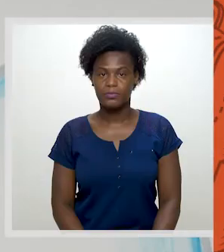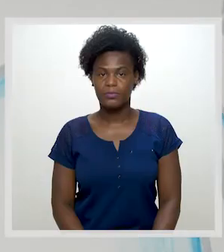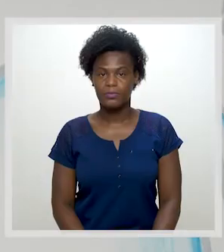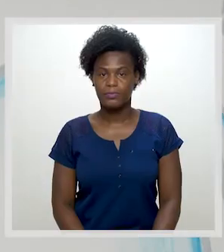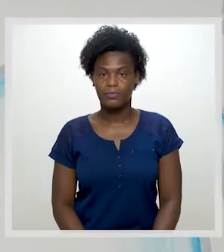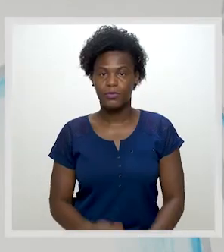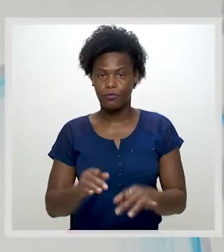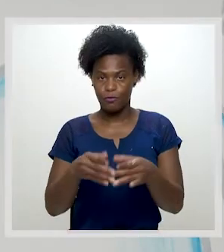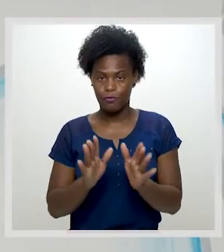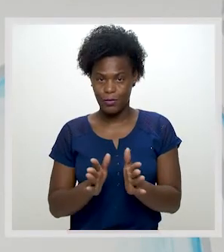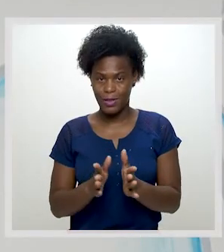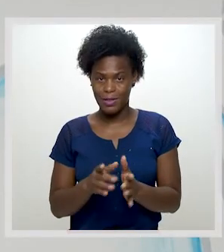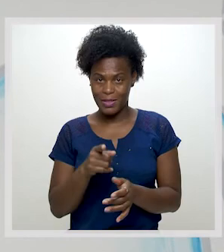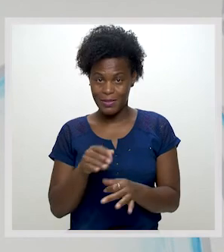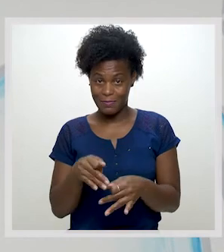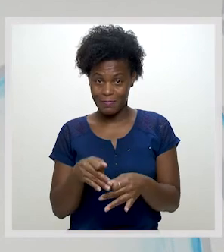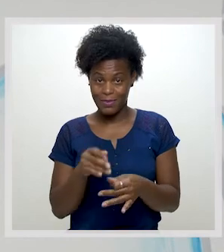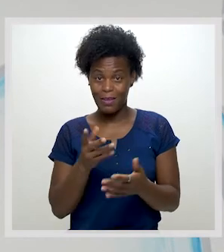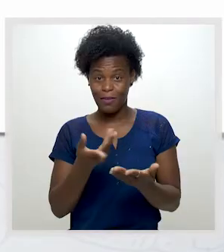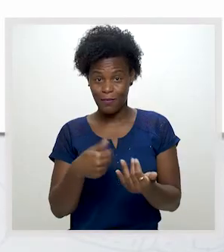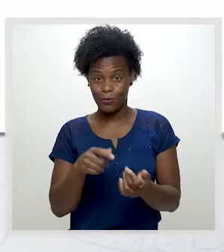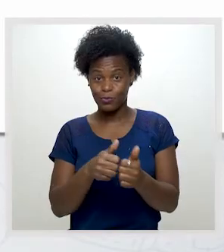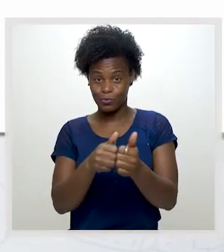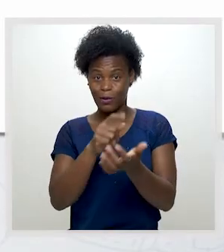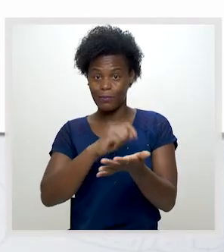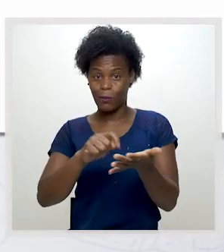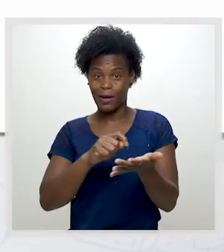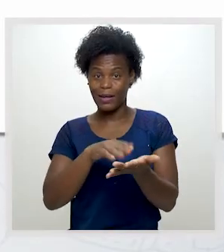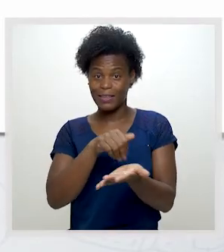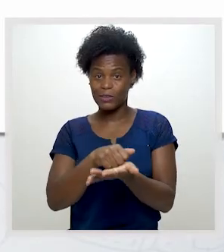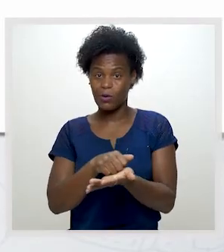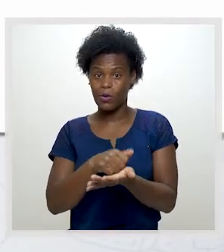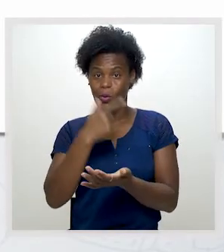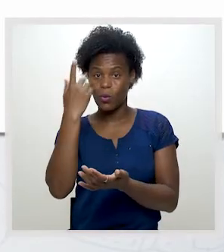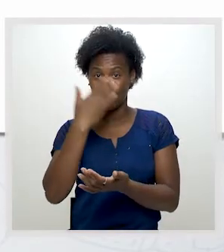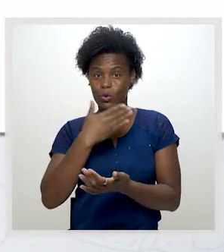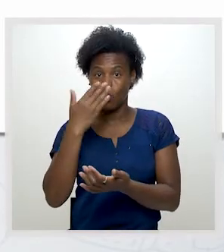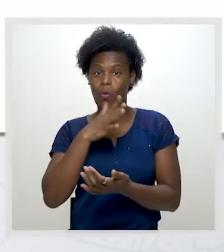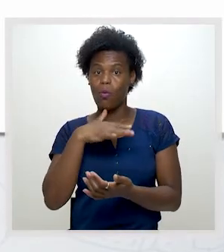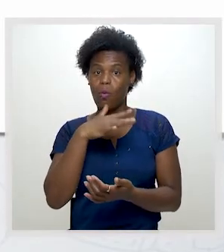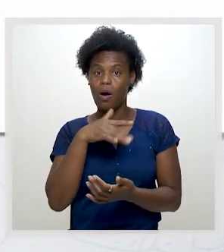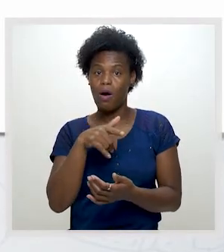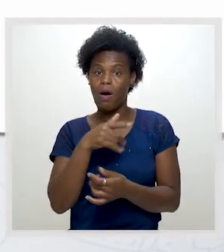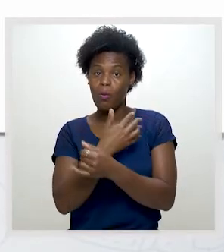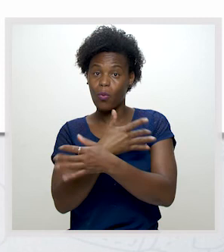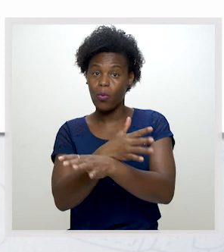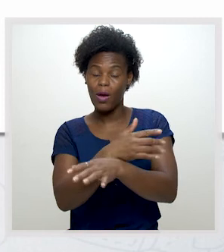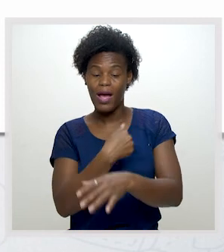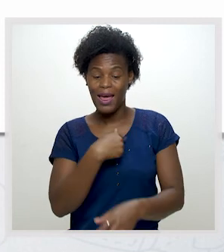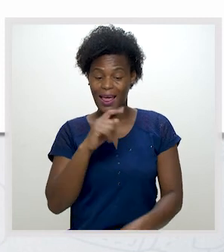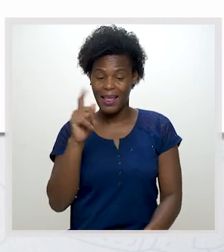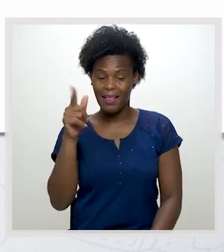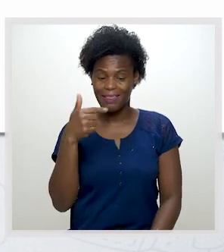Ça y est, tu as fini? On fait la correction ensemble. Le jour où il y a eu l'incendie, j'étais